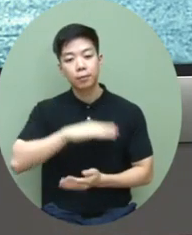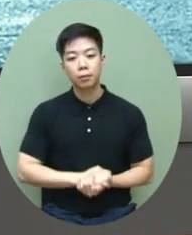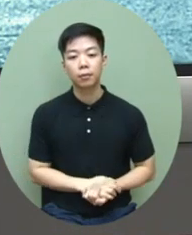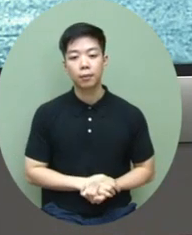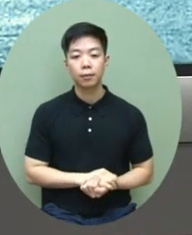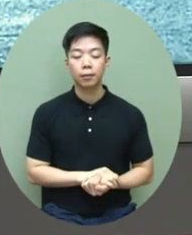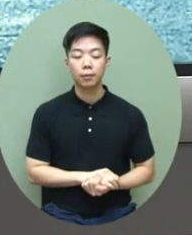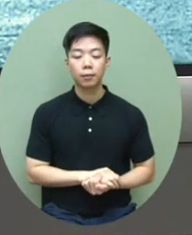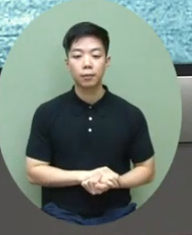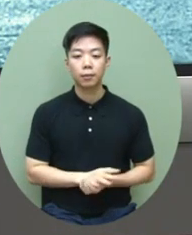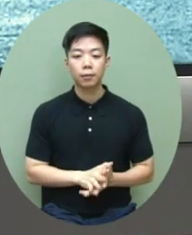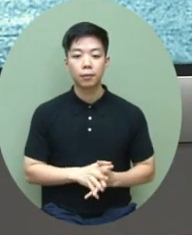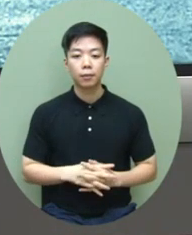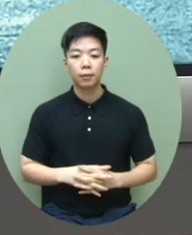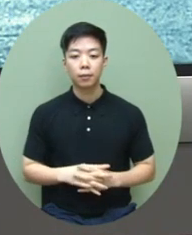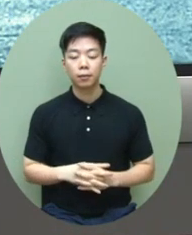幾